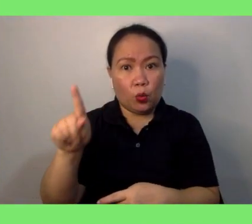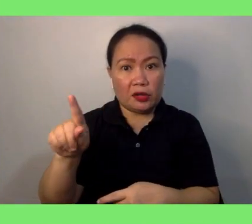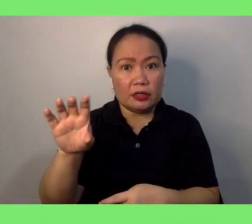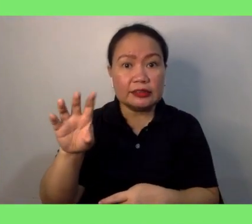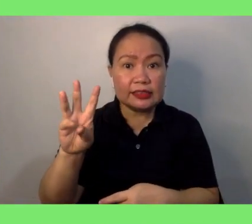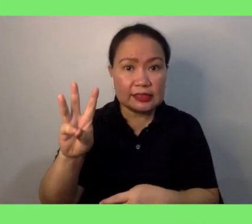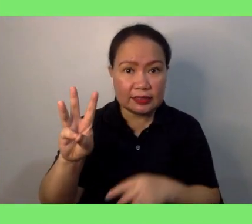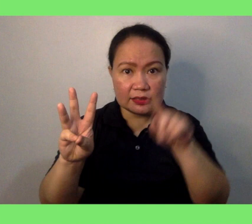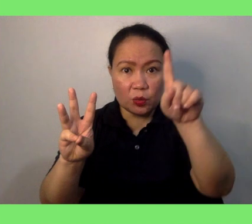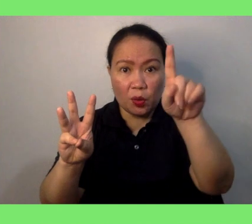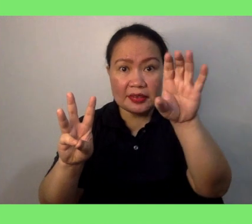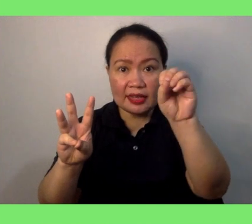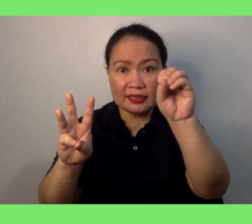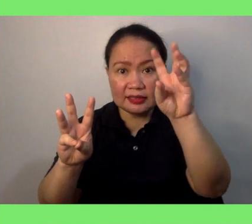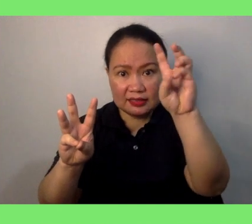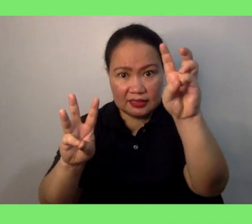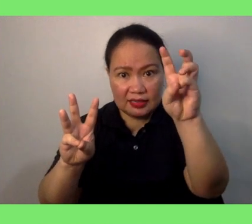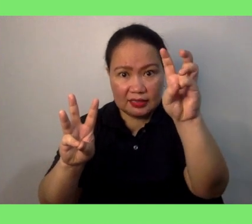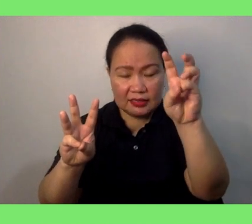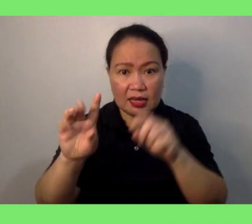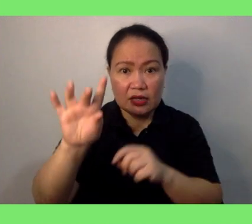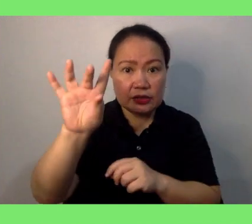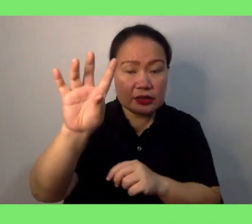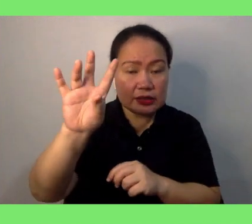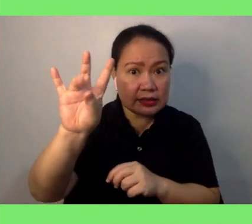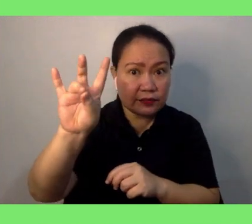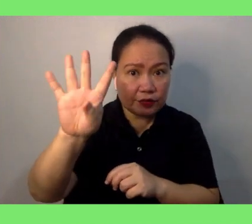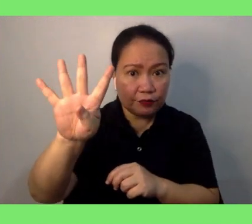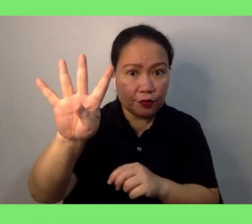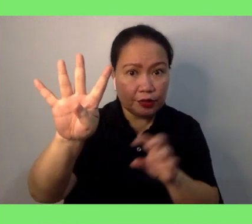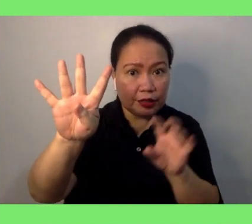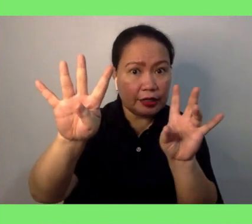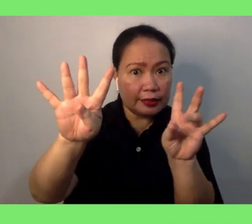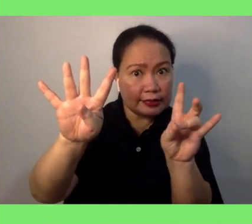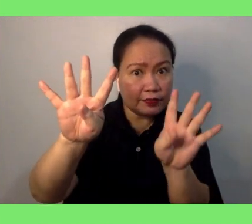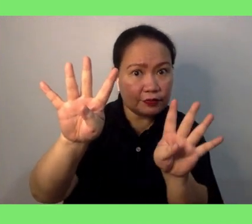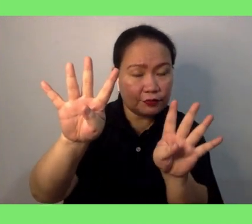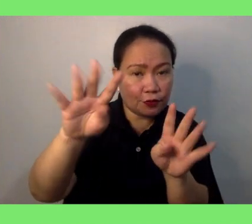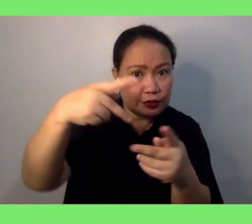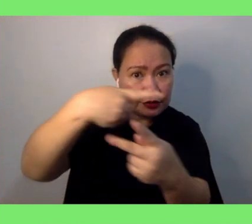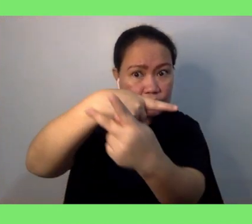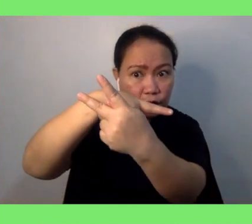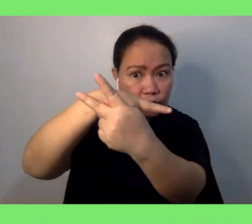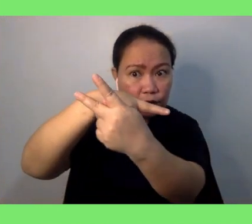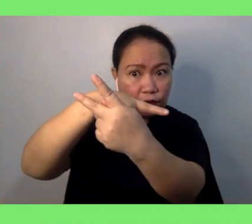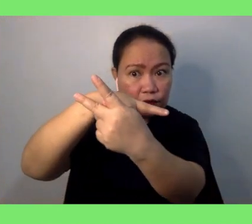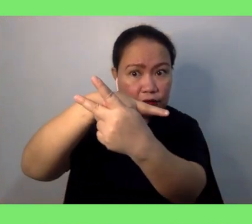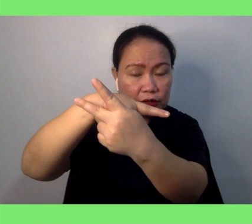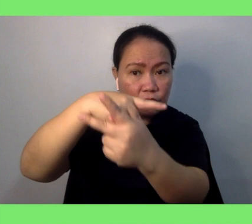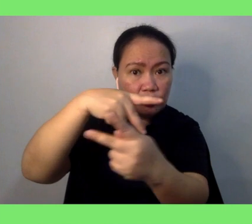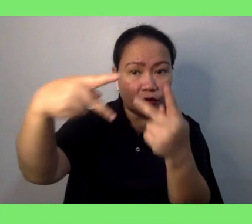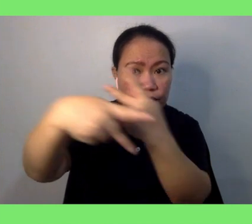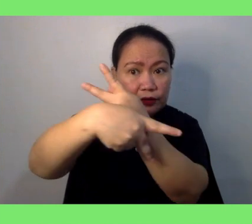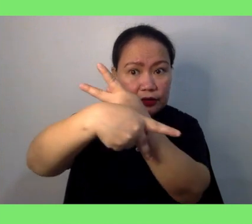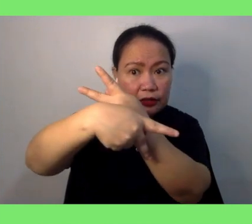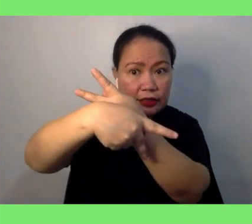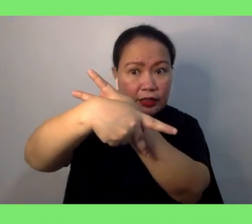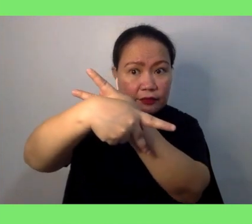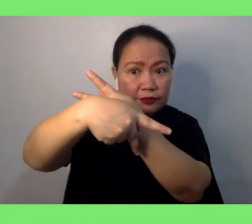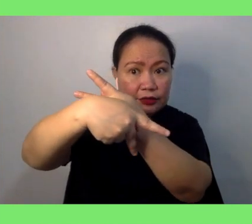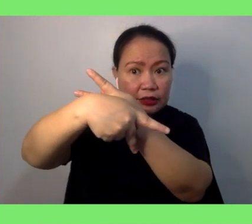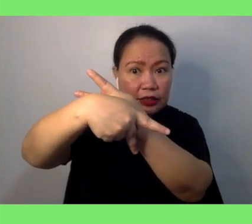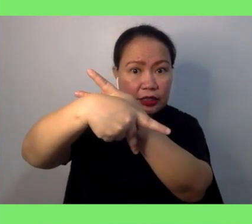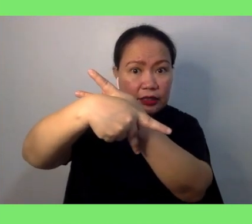pwedeng gamitin. Okay? And then this one, vertical sila, so ibig sabihin 74 din to. Or pwede mo kang